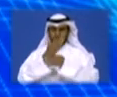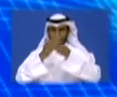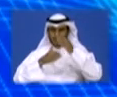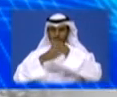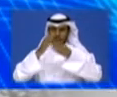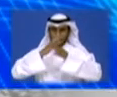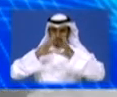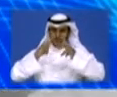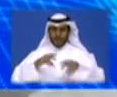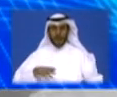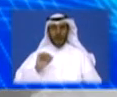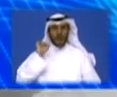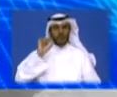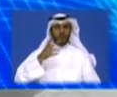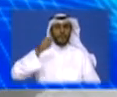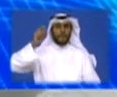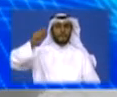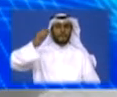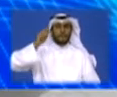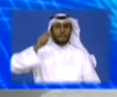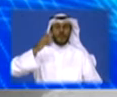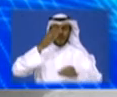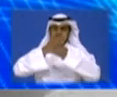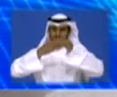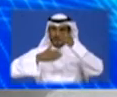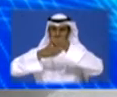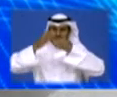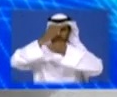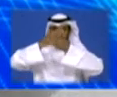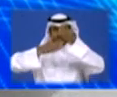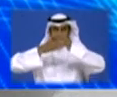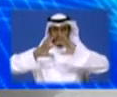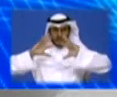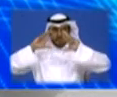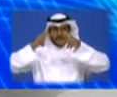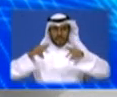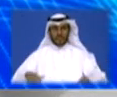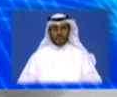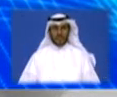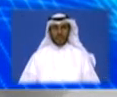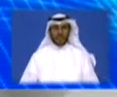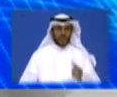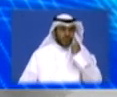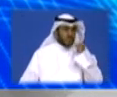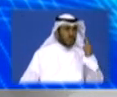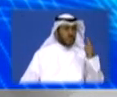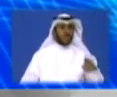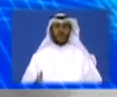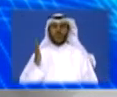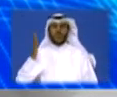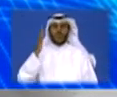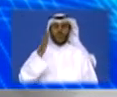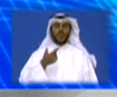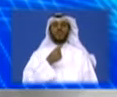الجديدة والعمل على الارتقاء بخدمات العدالة. جاء ذلك عقب جولة قام بها الصانع إلى محكمة الجهراء